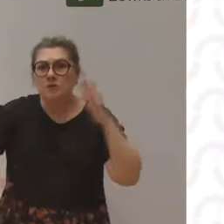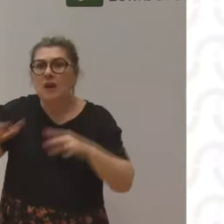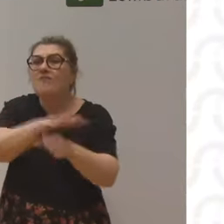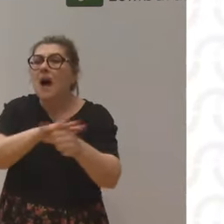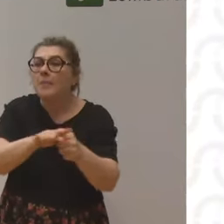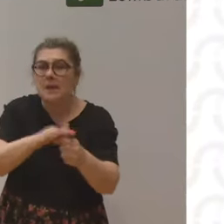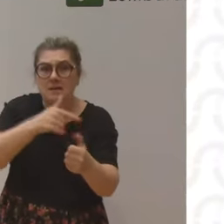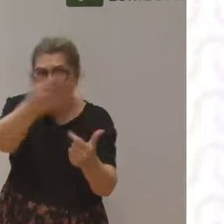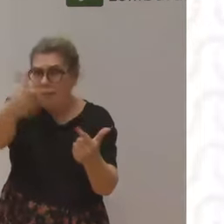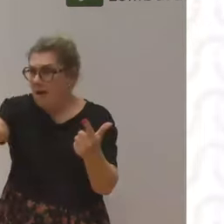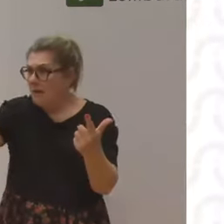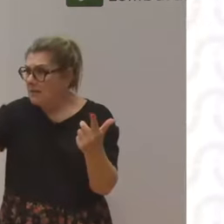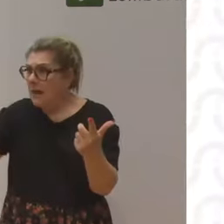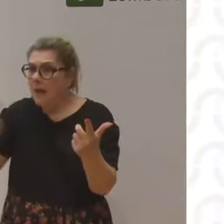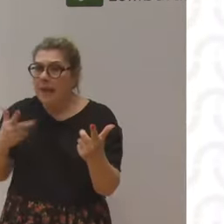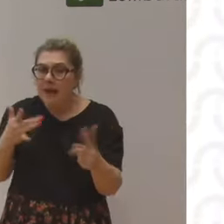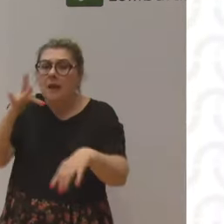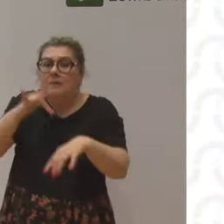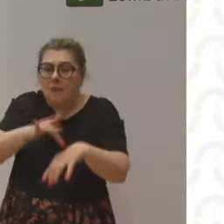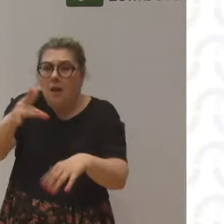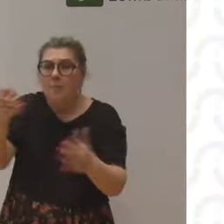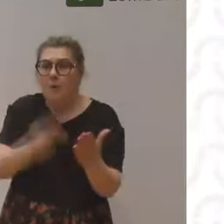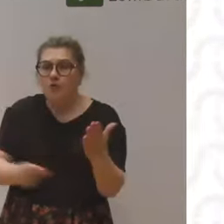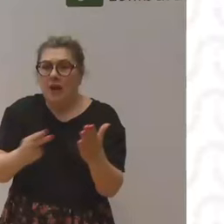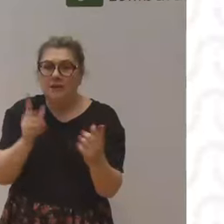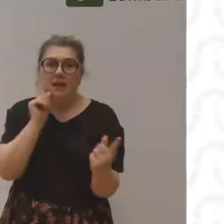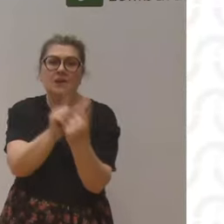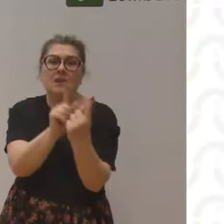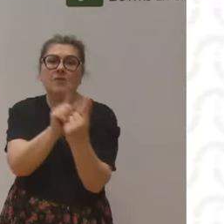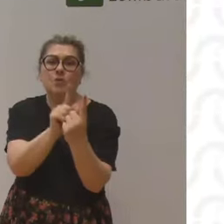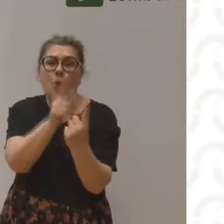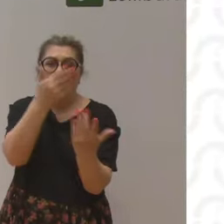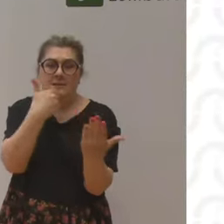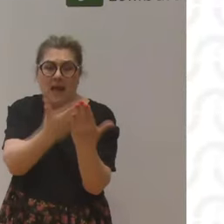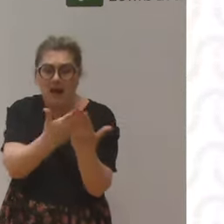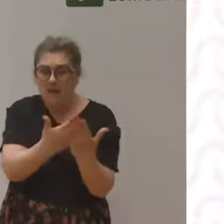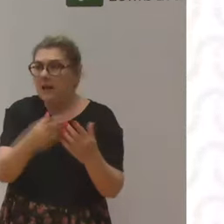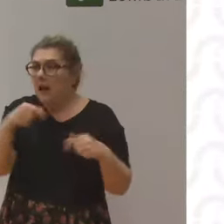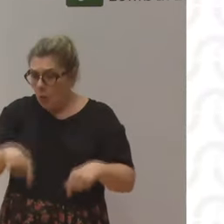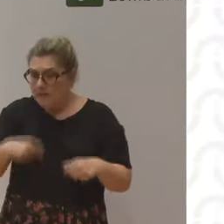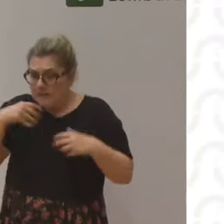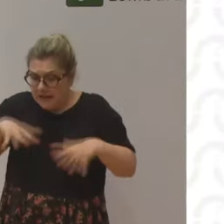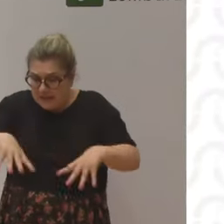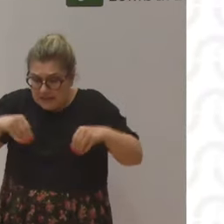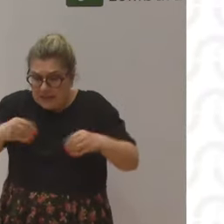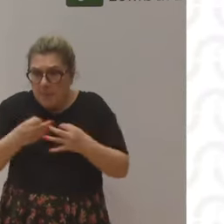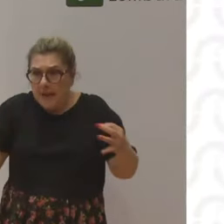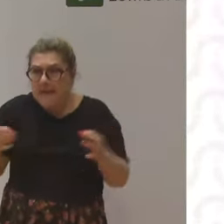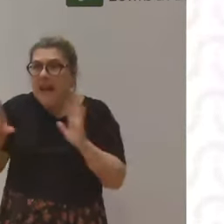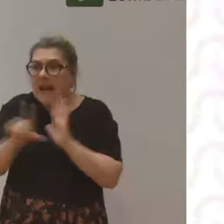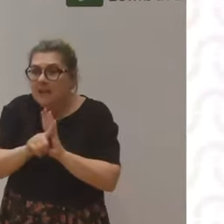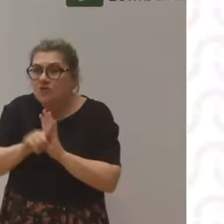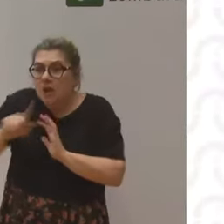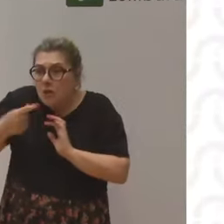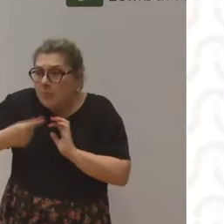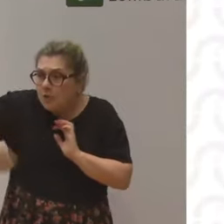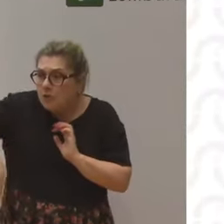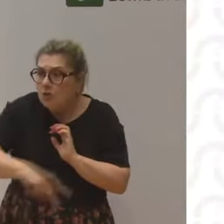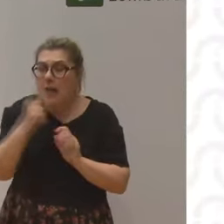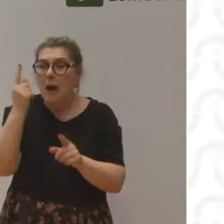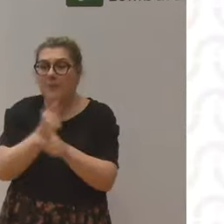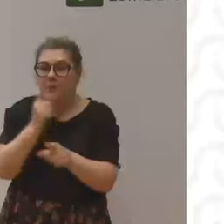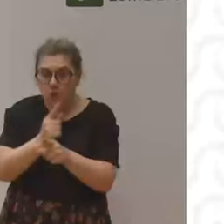possibilità di accedere a questi progetti individualizzati. Quindi bene queste iniziative, la legge del dopo di noi, quindi, come detto, ha